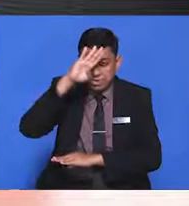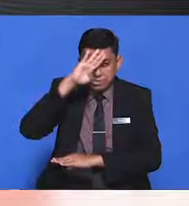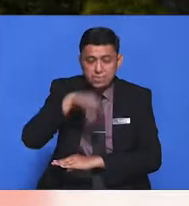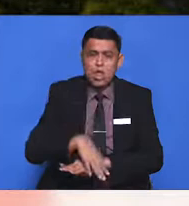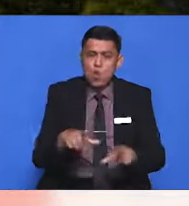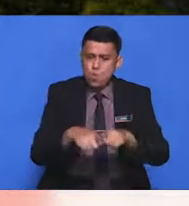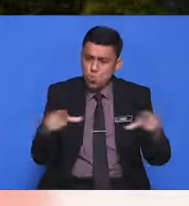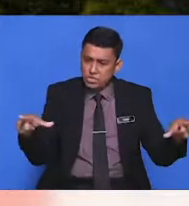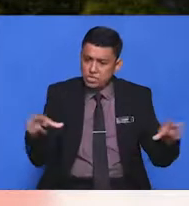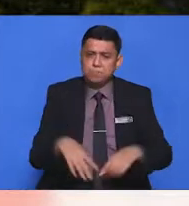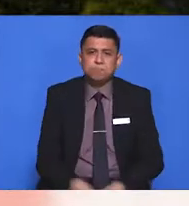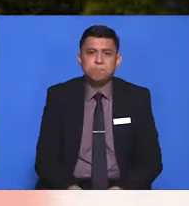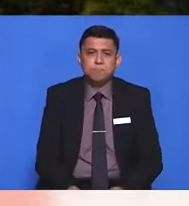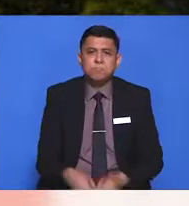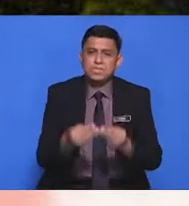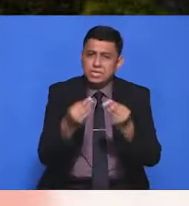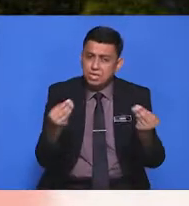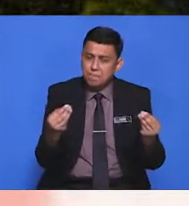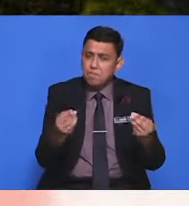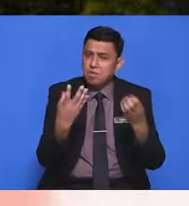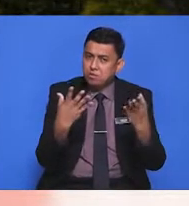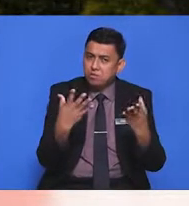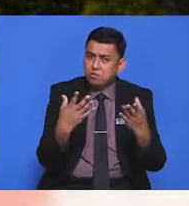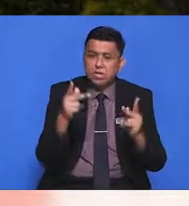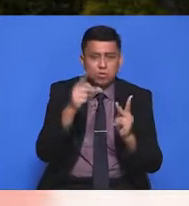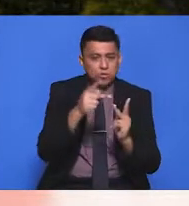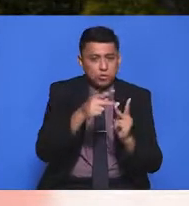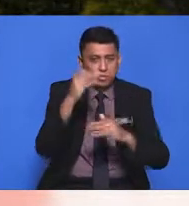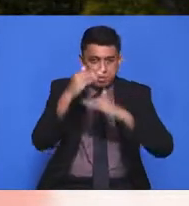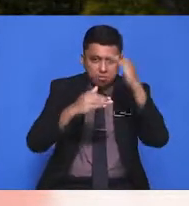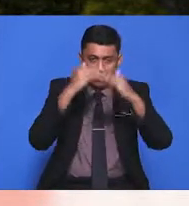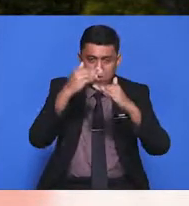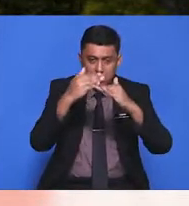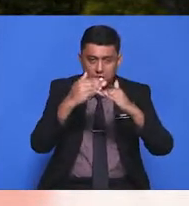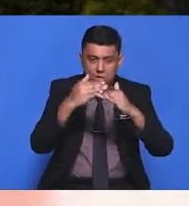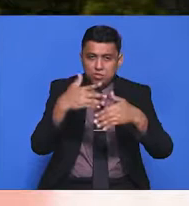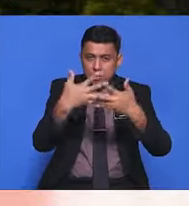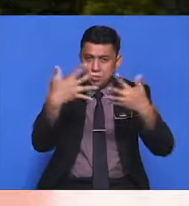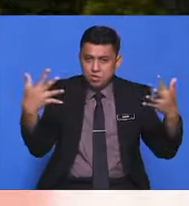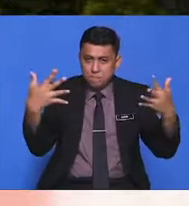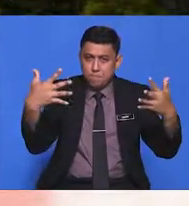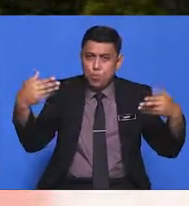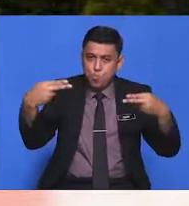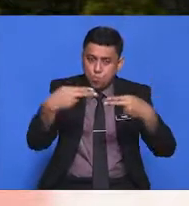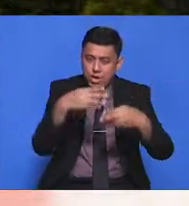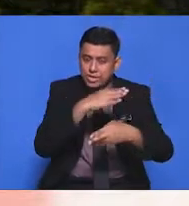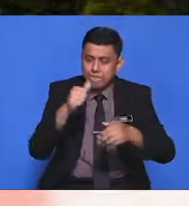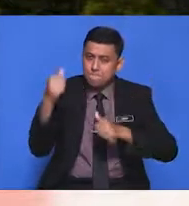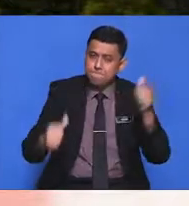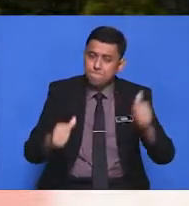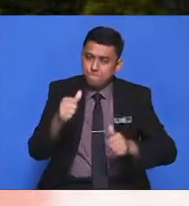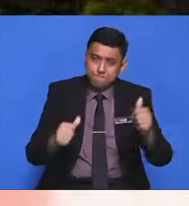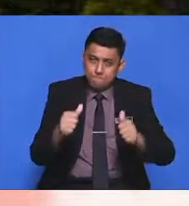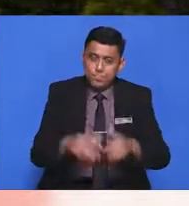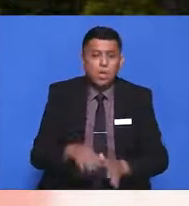luas. Kawasan Tanah Pamah yang rata ini sesuai untuk pembinaan jaringan perhubungan dan pengangkutan. Contohnya,